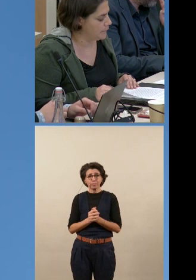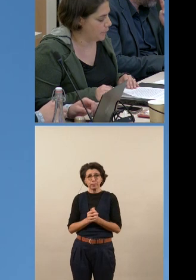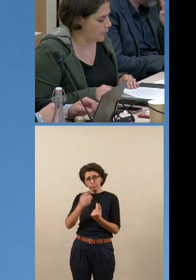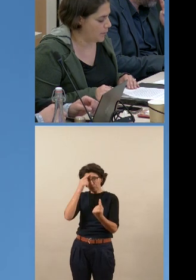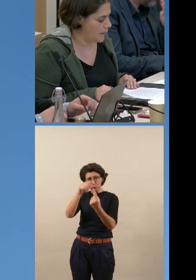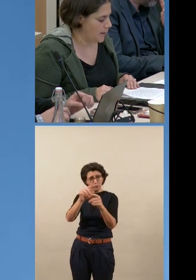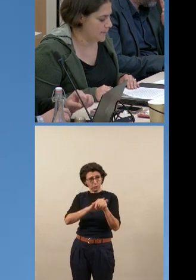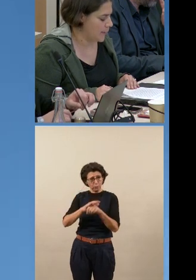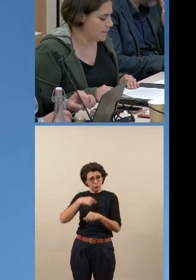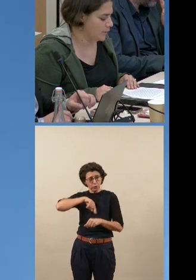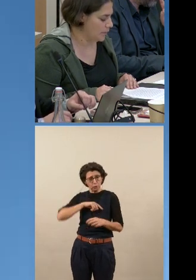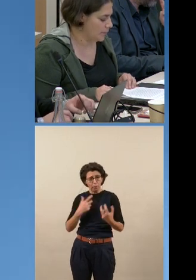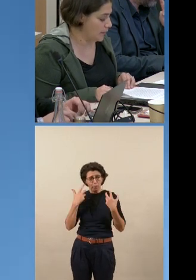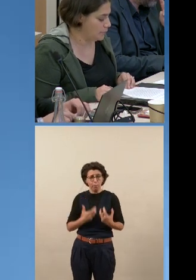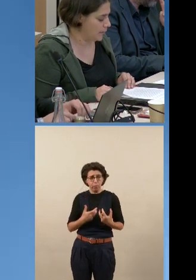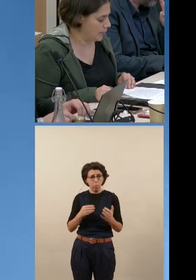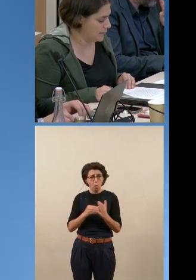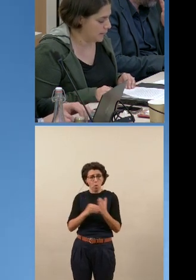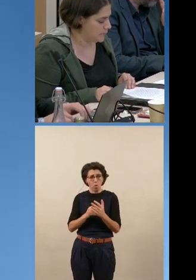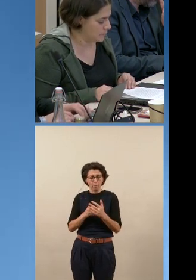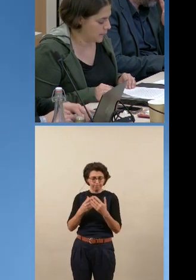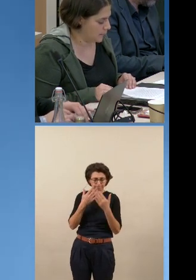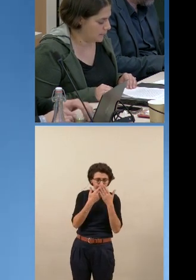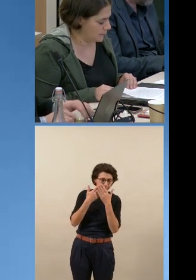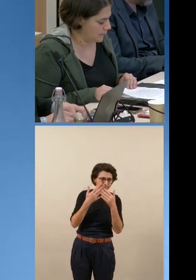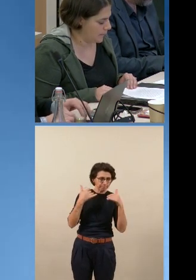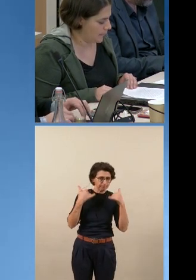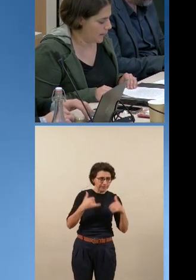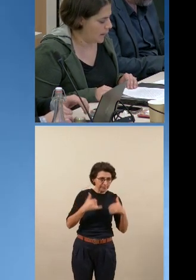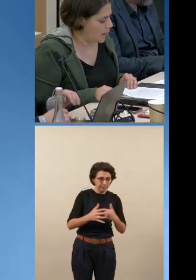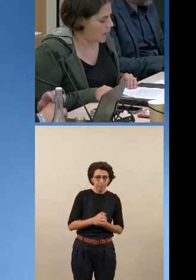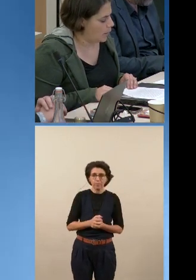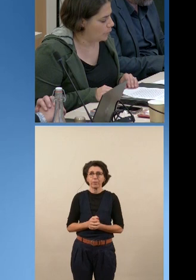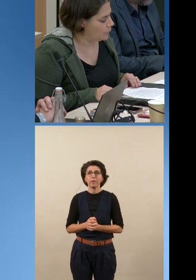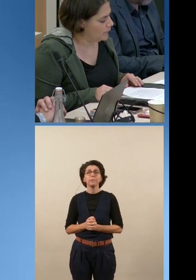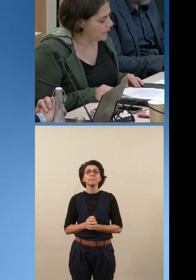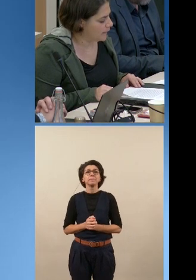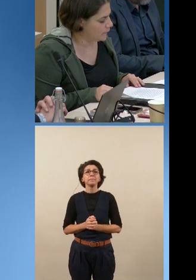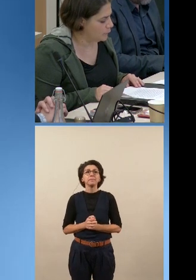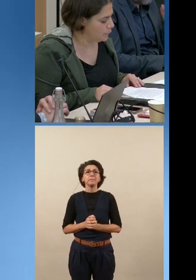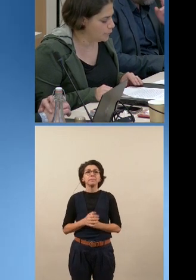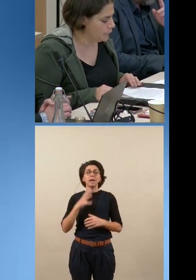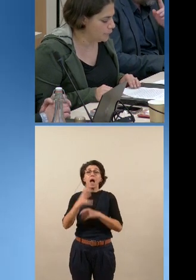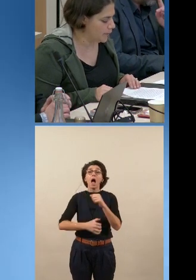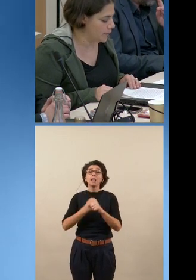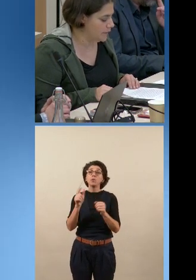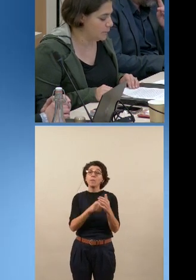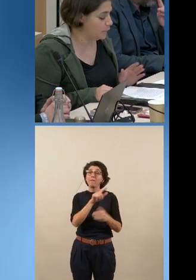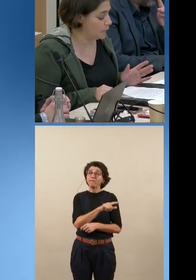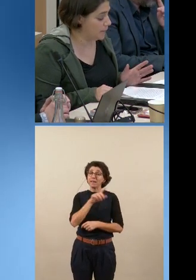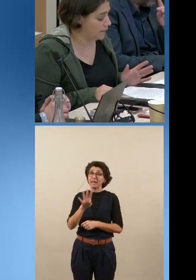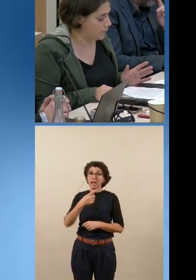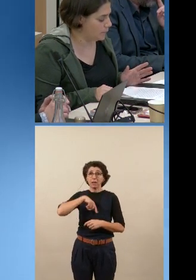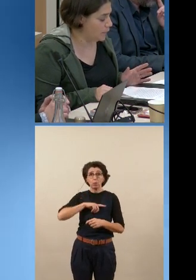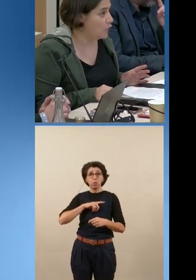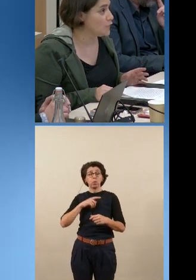politique fort et sa mise en œuvre est à l'étude avec les services concernés en 2024 nous poursuivrons nos investissements